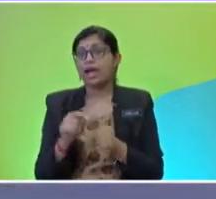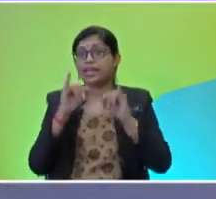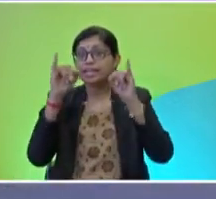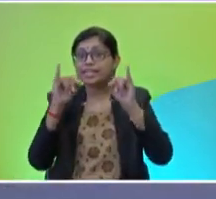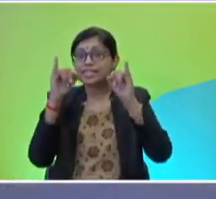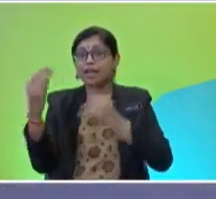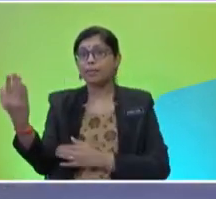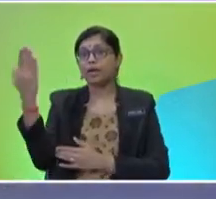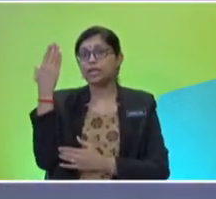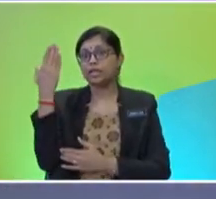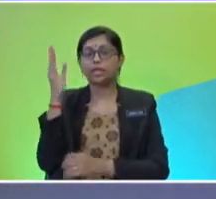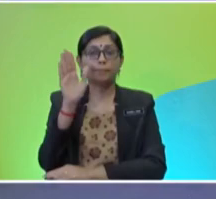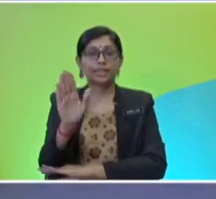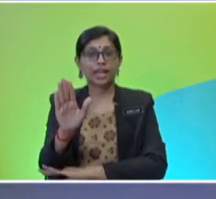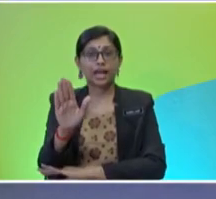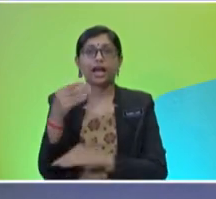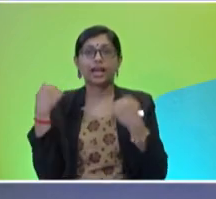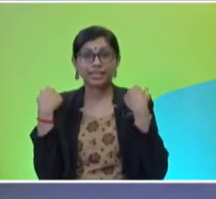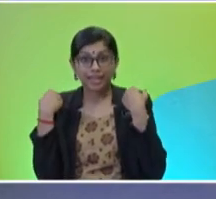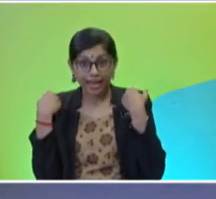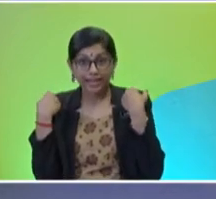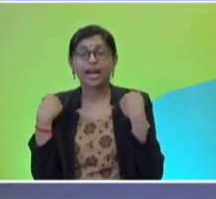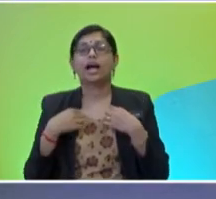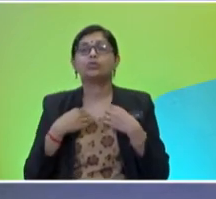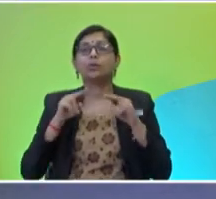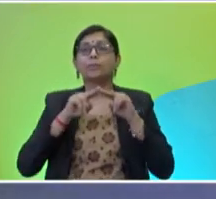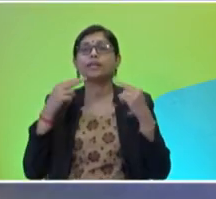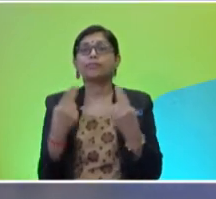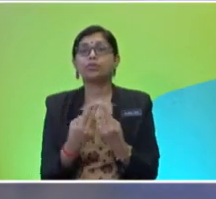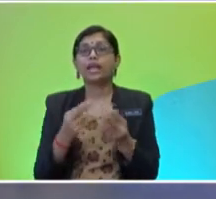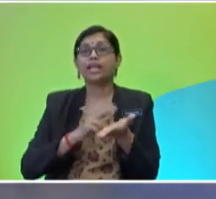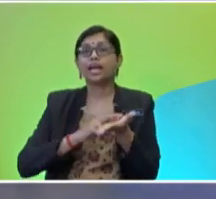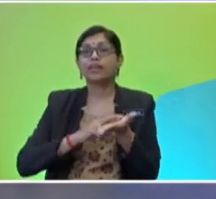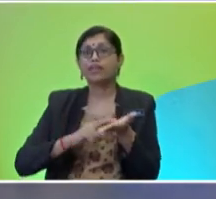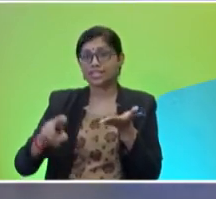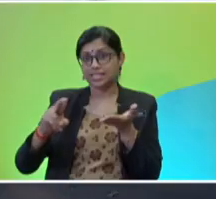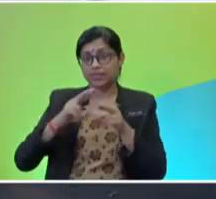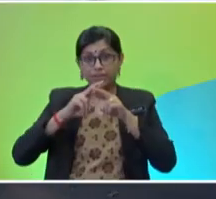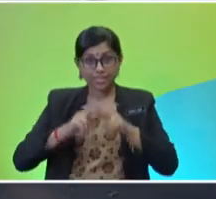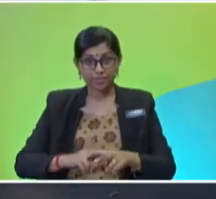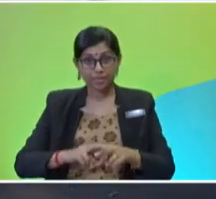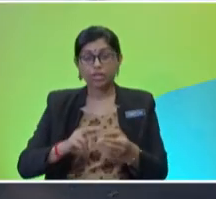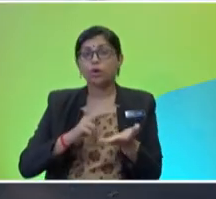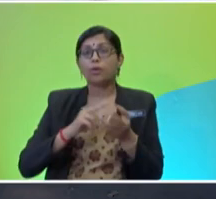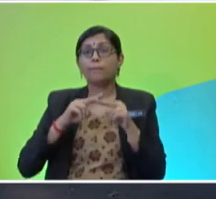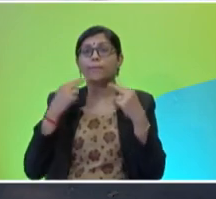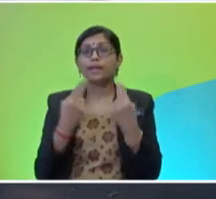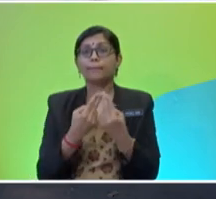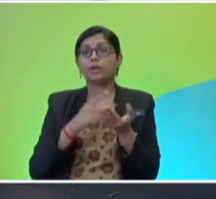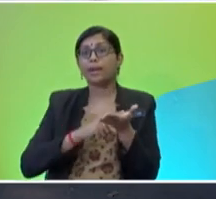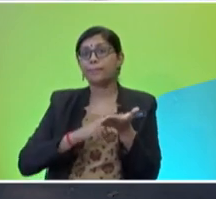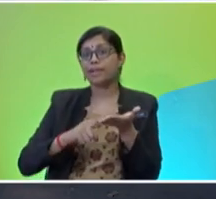perhimpunan. Inilah baju yang kita pakai. Sebab lagi satu, kita kalau perhimpunan rasmi kan Akmal biasa kita buat hari